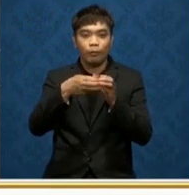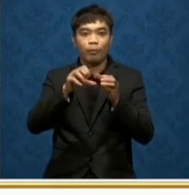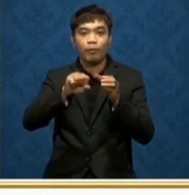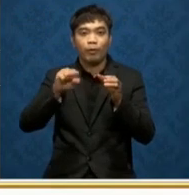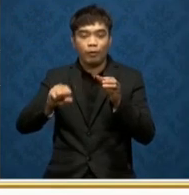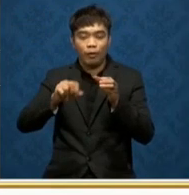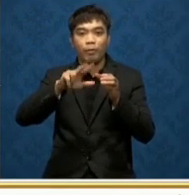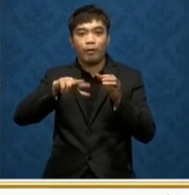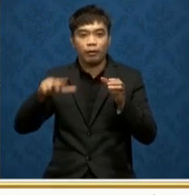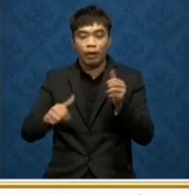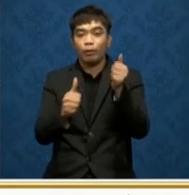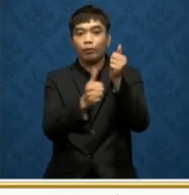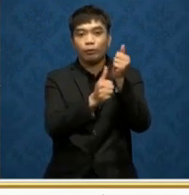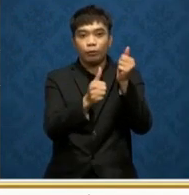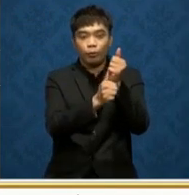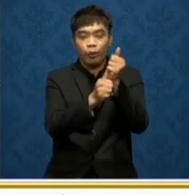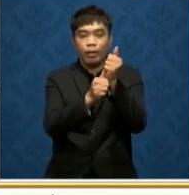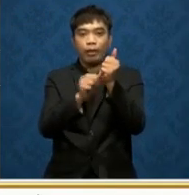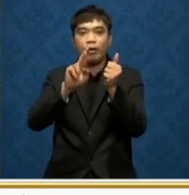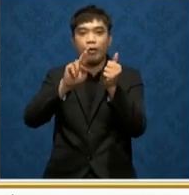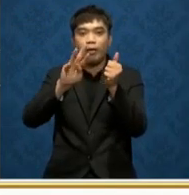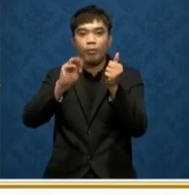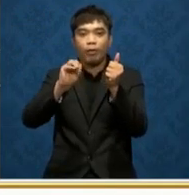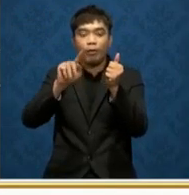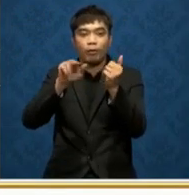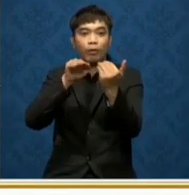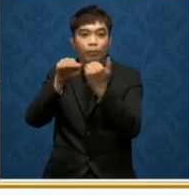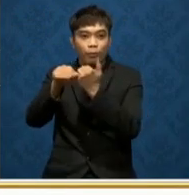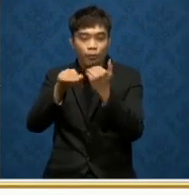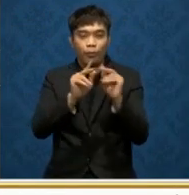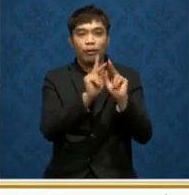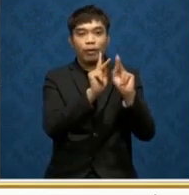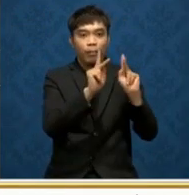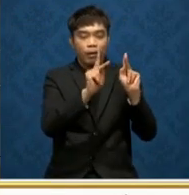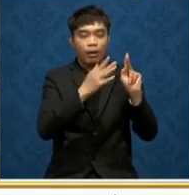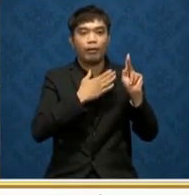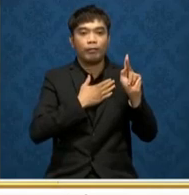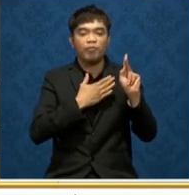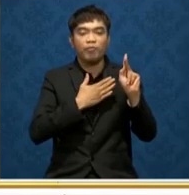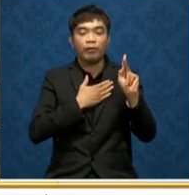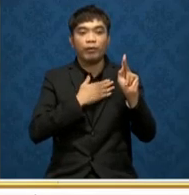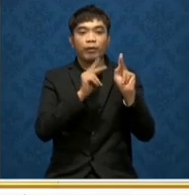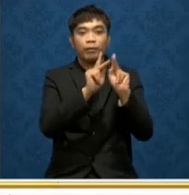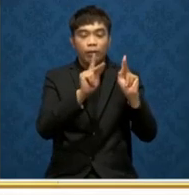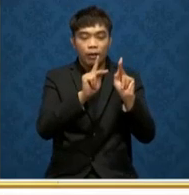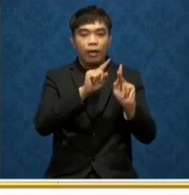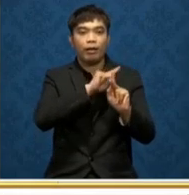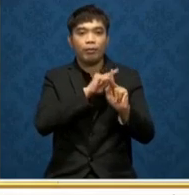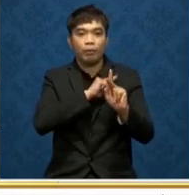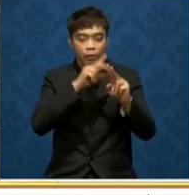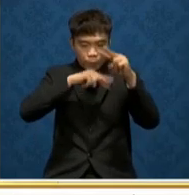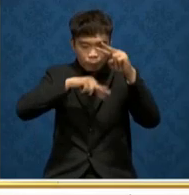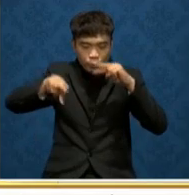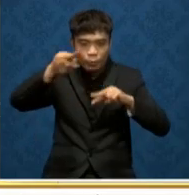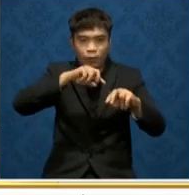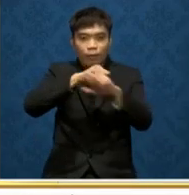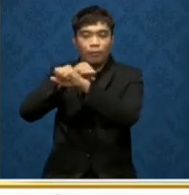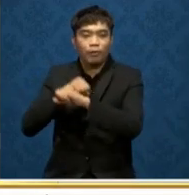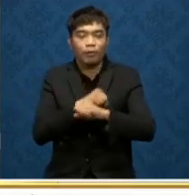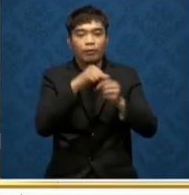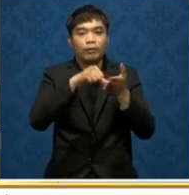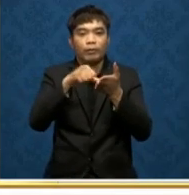นตรีช่วยว่าการกระทรวงคมนาคมขอเสนอรายชื่อกรรมธิการวิสามัญพิจารณาศึกษาแนวทางป้องกันและ